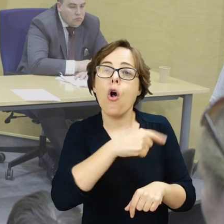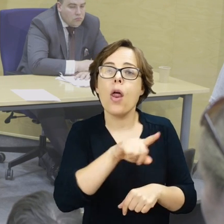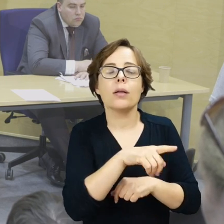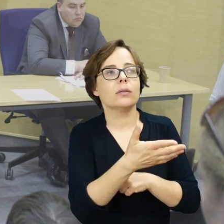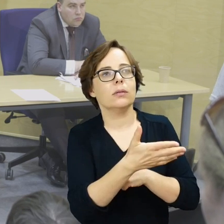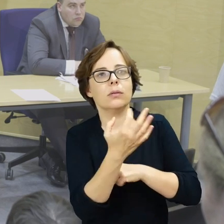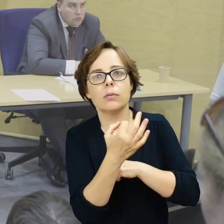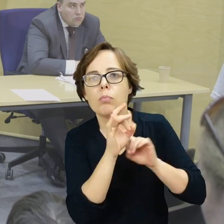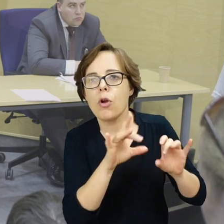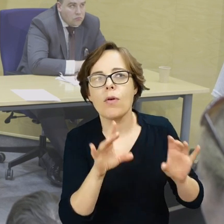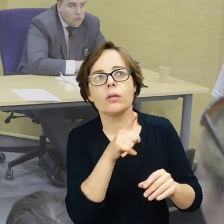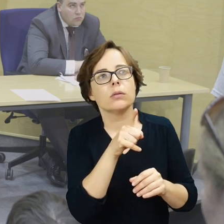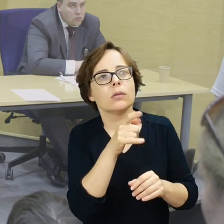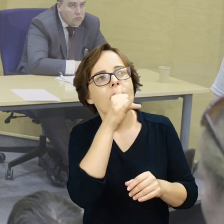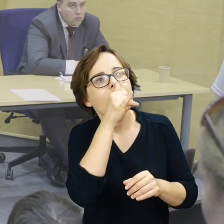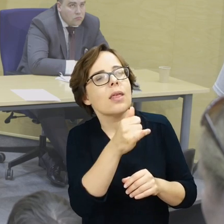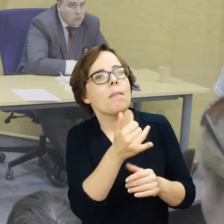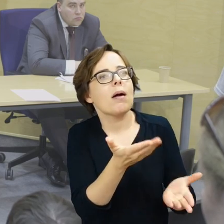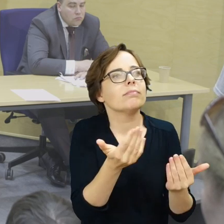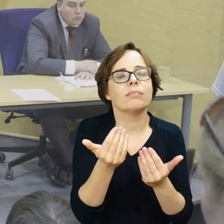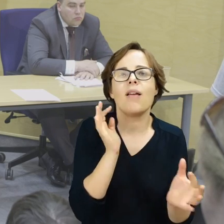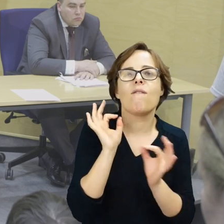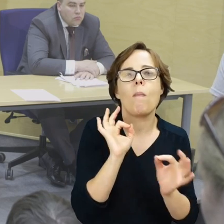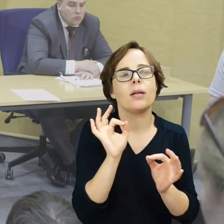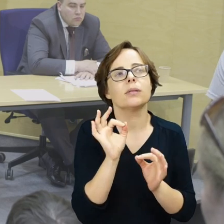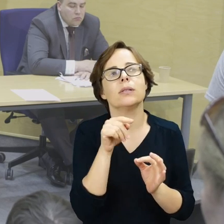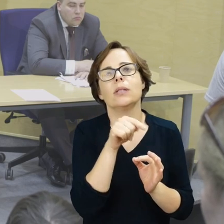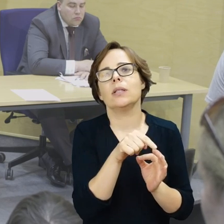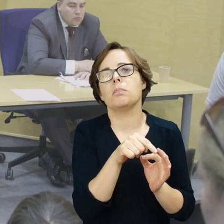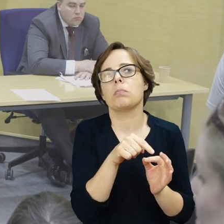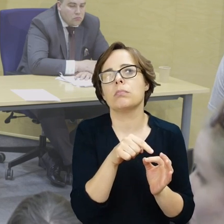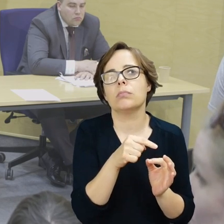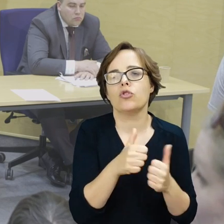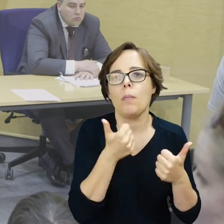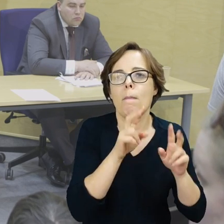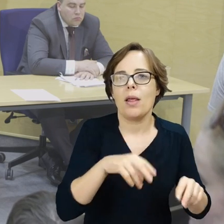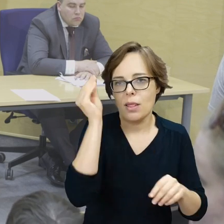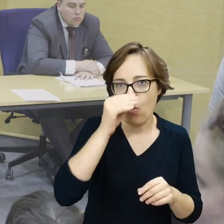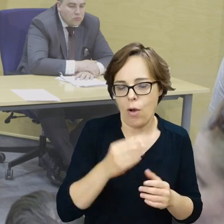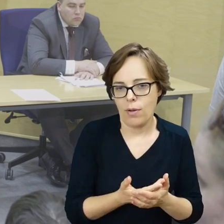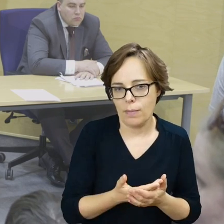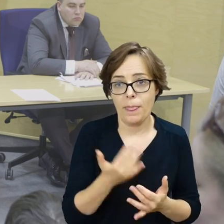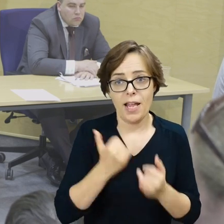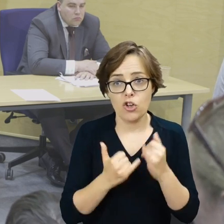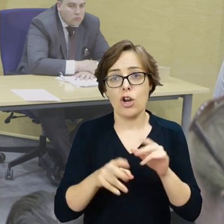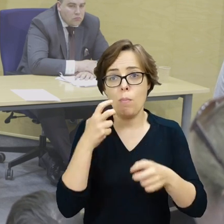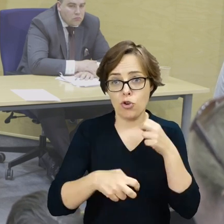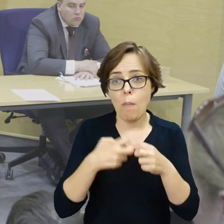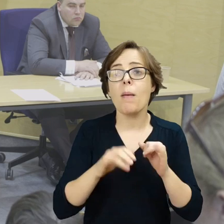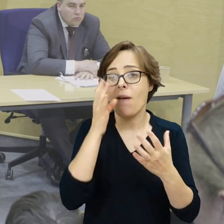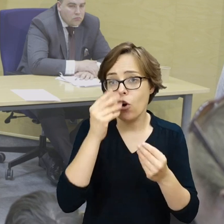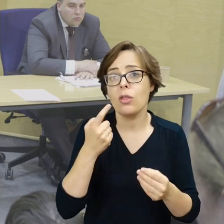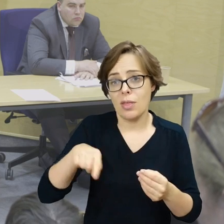do swoich badań naukowych ze względu na odmowę o takim typie charakterze, jeżeli ten problem został zdiagnozowany,